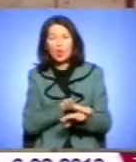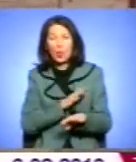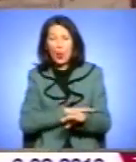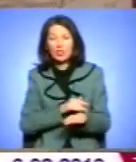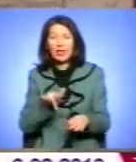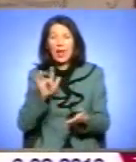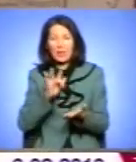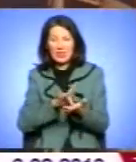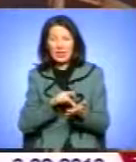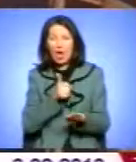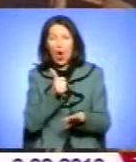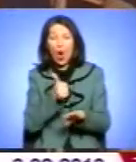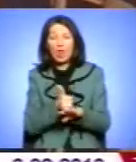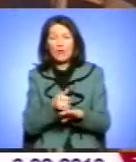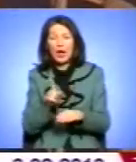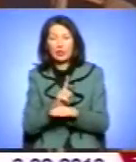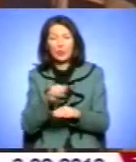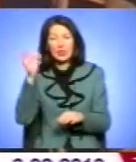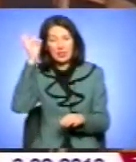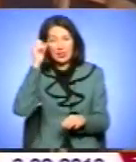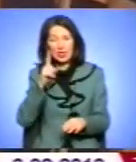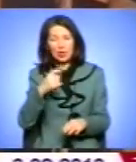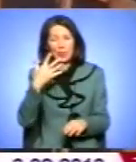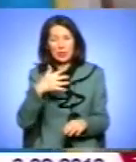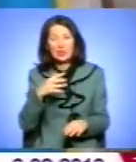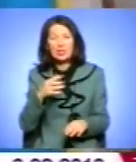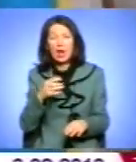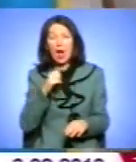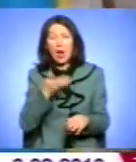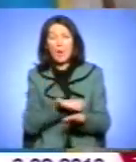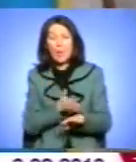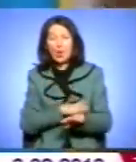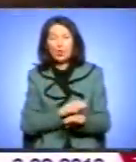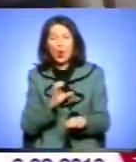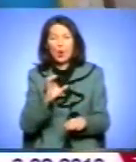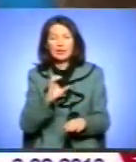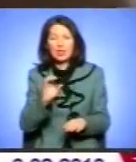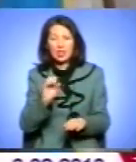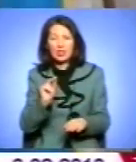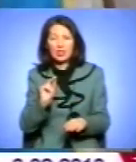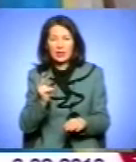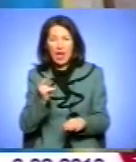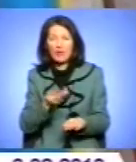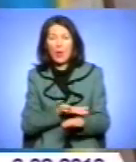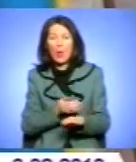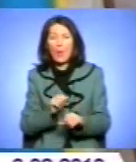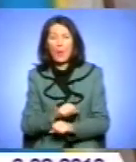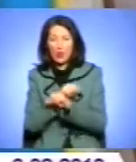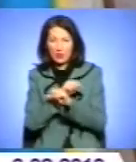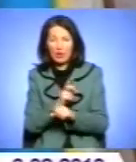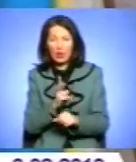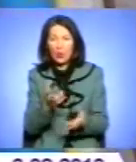міський голова Тернополя згадали 150-річчя польського січневого повстання, в якому брали участь українці.